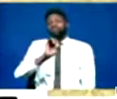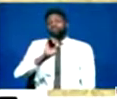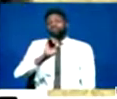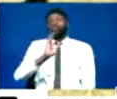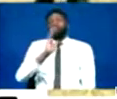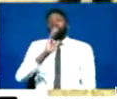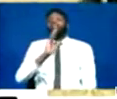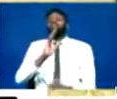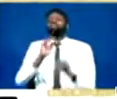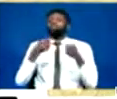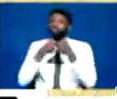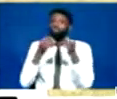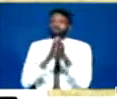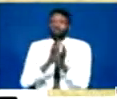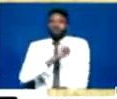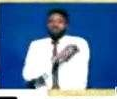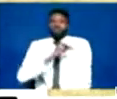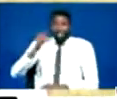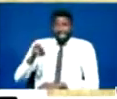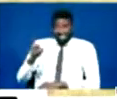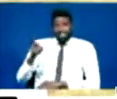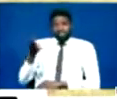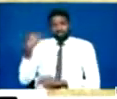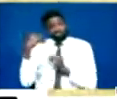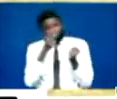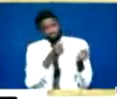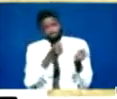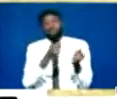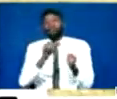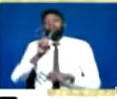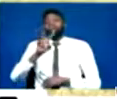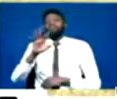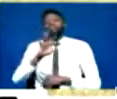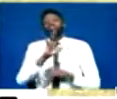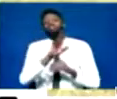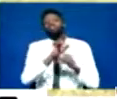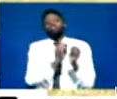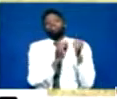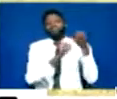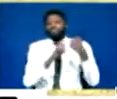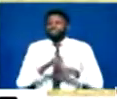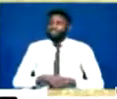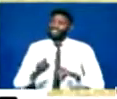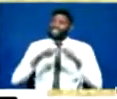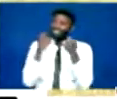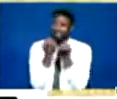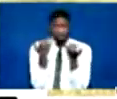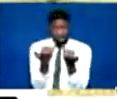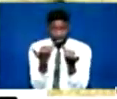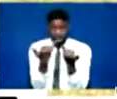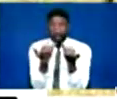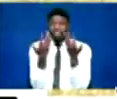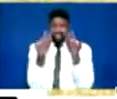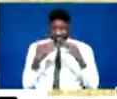shule ya upili ya Manyata mabao 25-16. Tayari timu hizo zimeshafuzu kuwakilisha Kenya